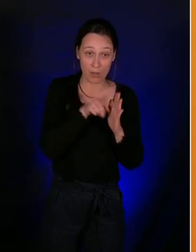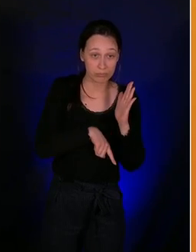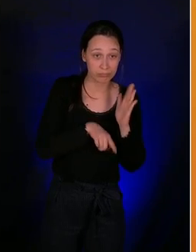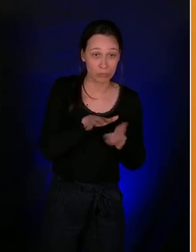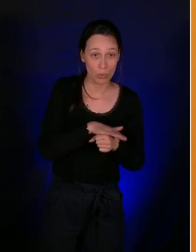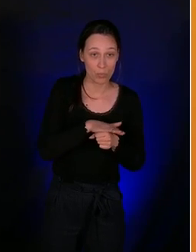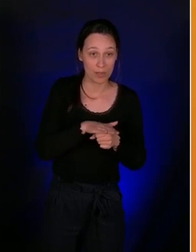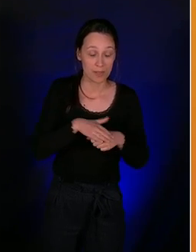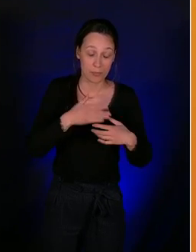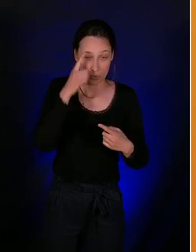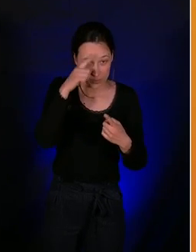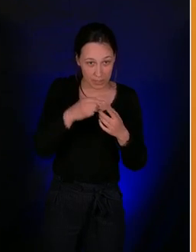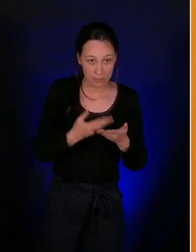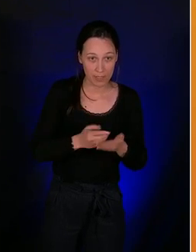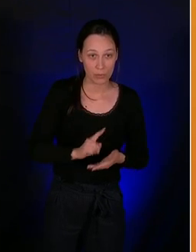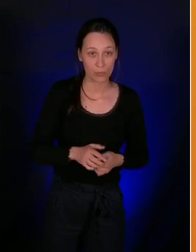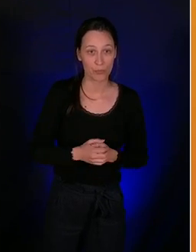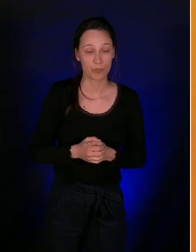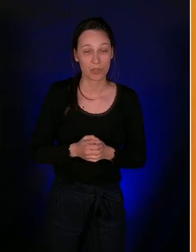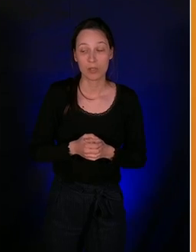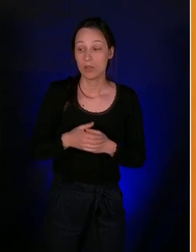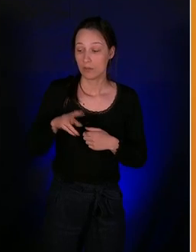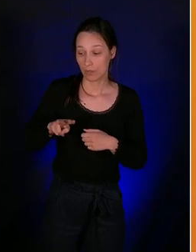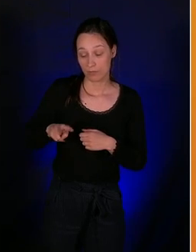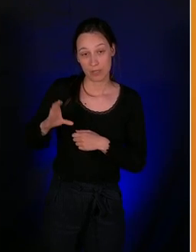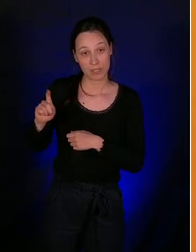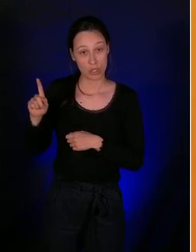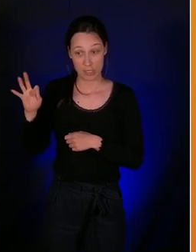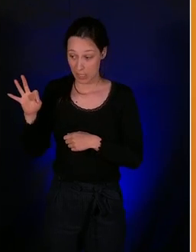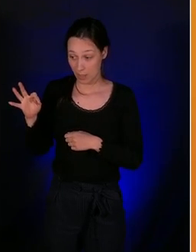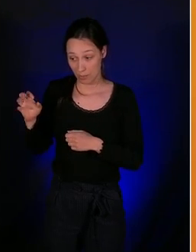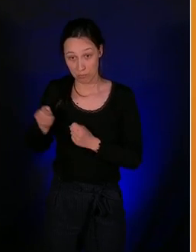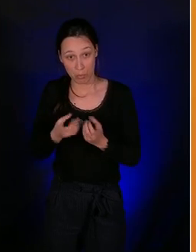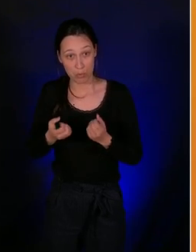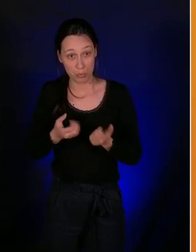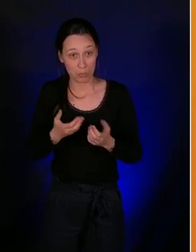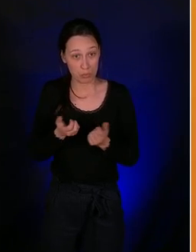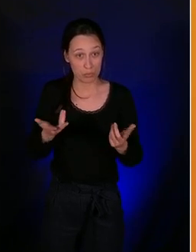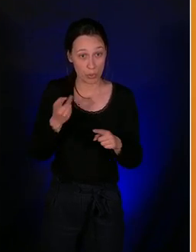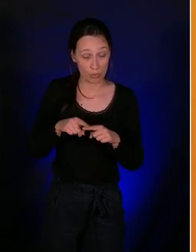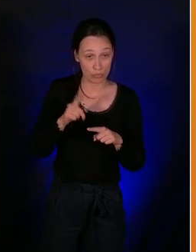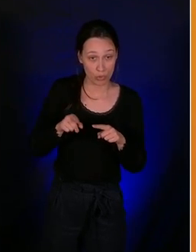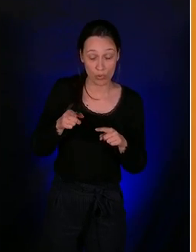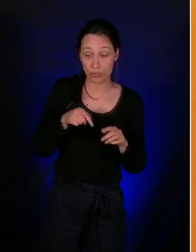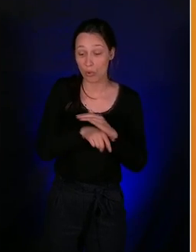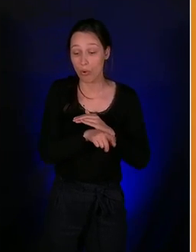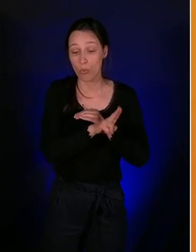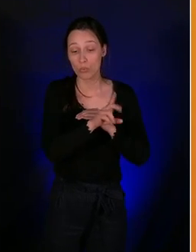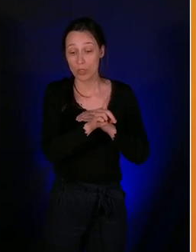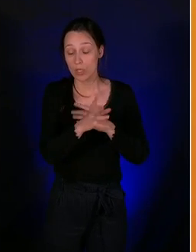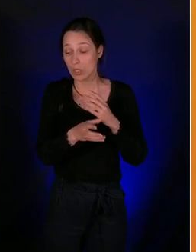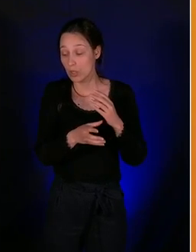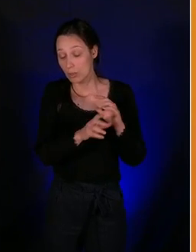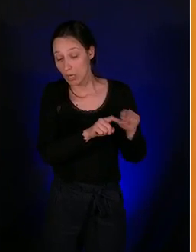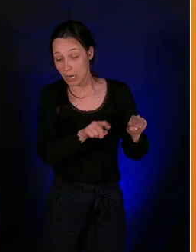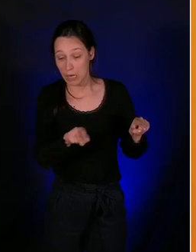cas, il y a eu une impulsion qui a été donnée à différents niveaux de la CGT, entre autres dans notre fédération, par ailleurs au niveau confédéral, dans certaines UD, dans certaines unions locales, et